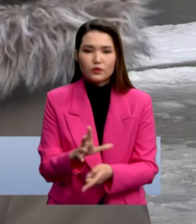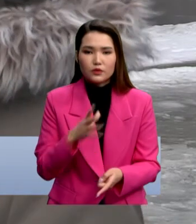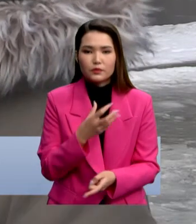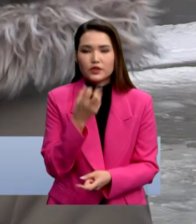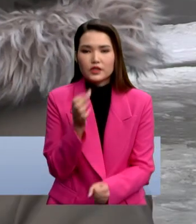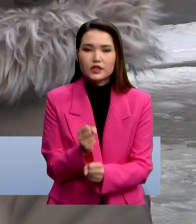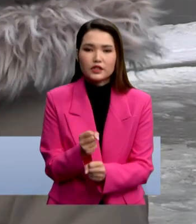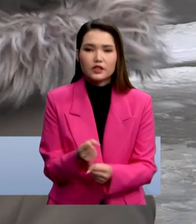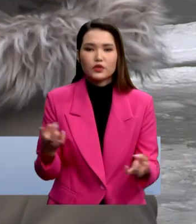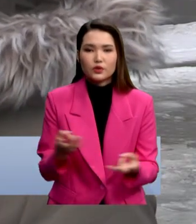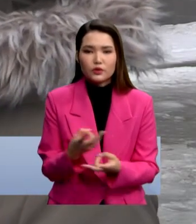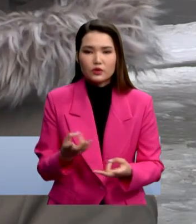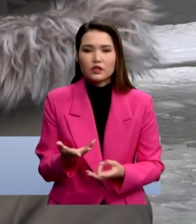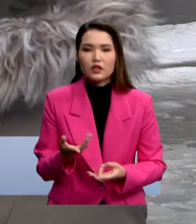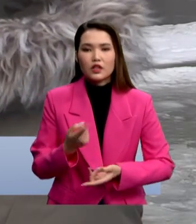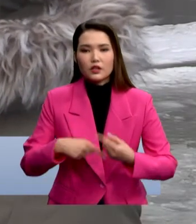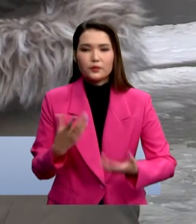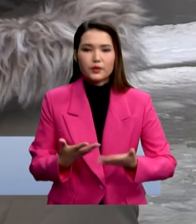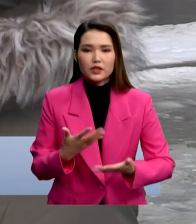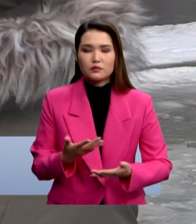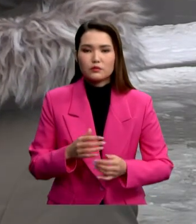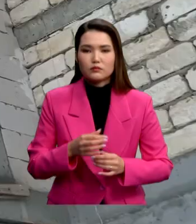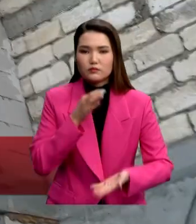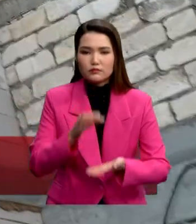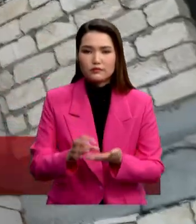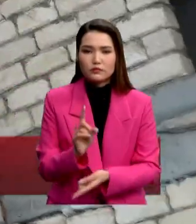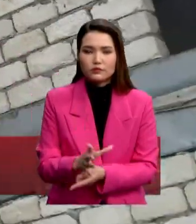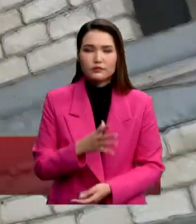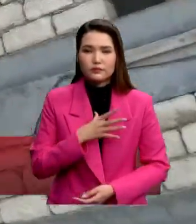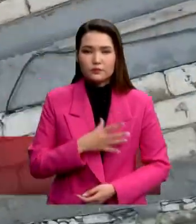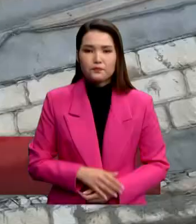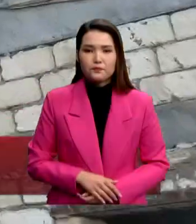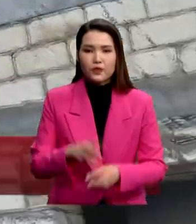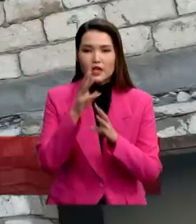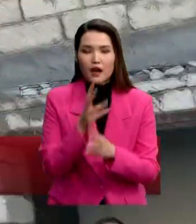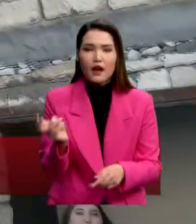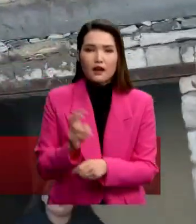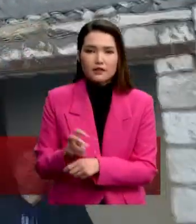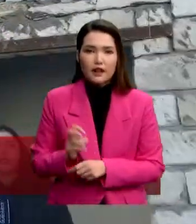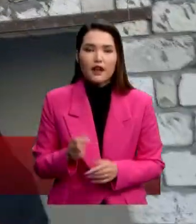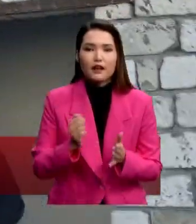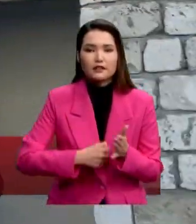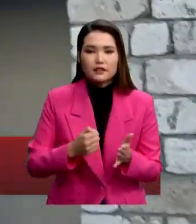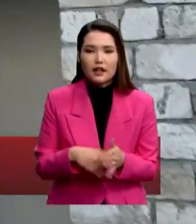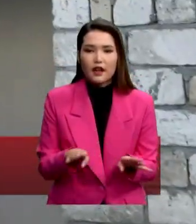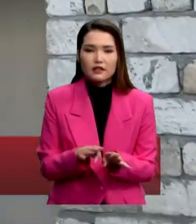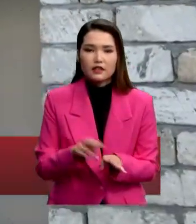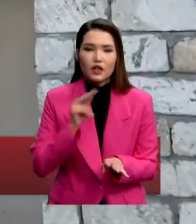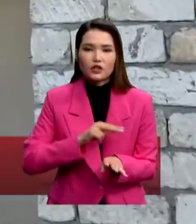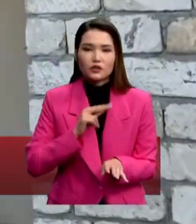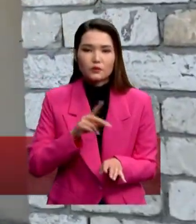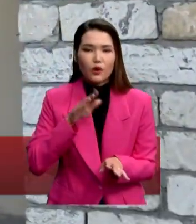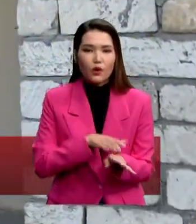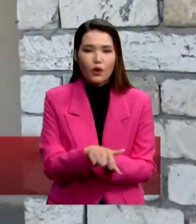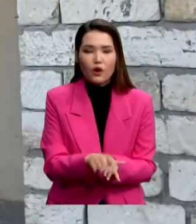бізде жасауын жасап хаттар береді, тиянақты жауап жоқ ешкімнен. Қазір 4 тұрғын үйдің де сыйқы осында жұмыс толық тоқтап